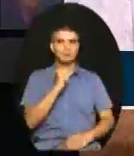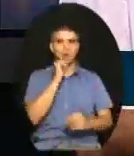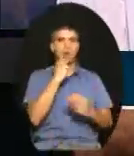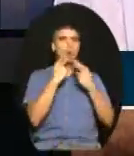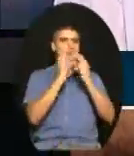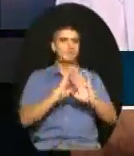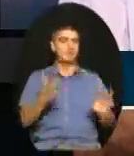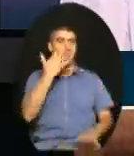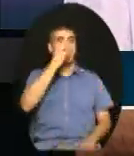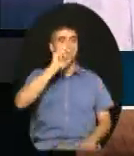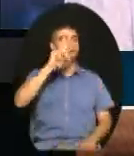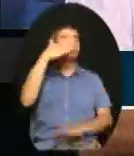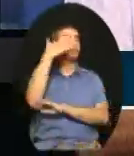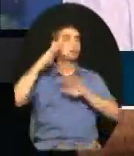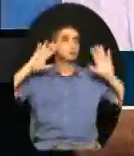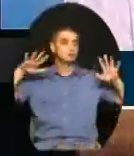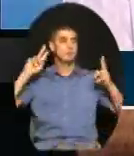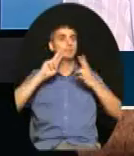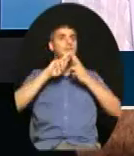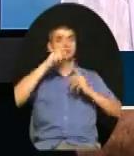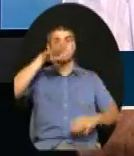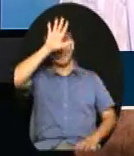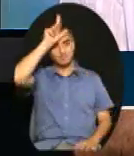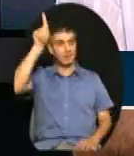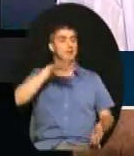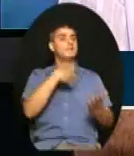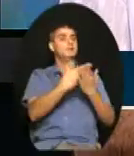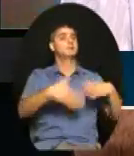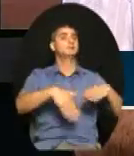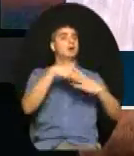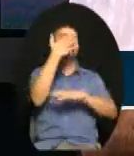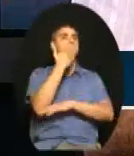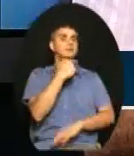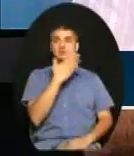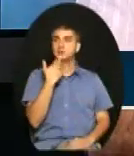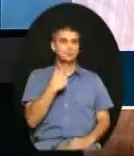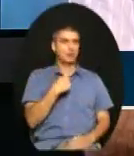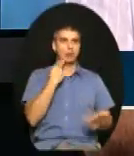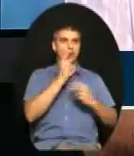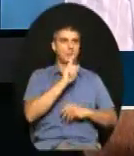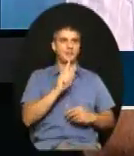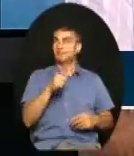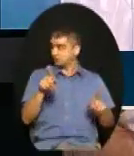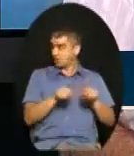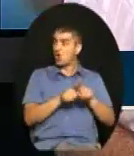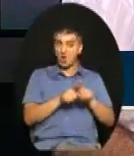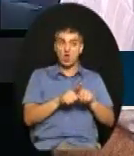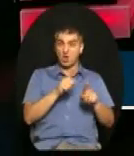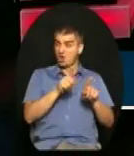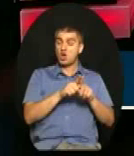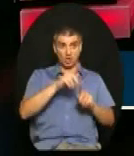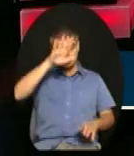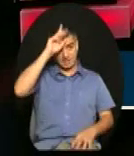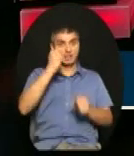מגיבה. 57 מדינות האסלאם מתכנסות בטהרן ומציעות שלום למדינת ישראל, ומדינת ישראל לא מגיבה. זו אותה טהרן שמכינה את הנשק הגרעיני שלה על